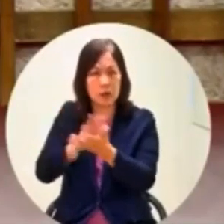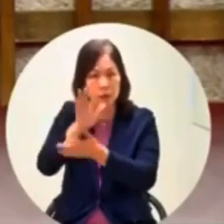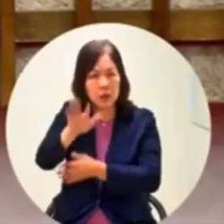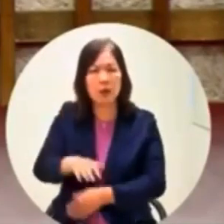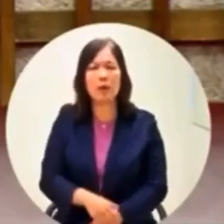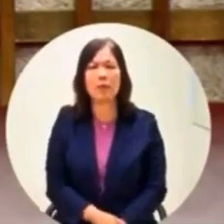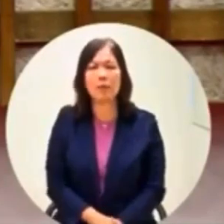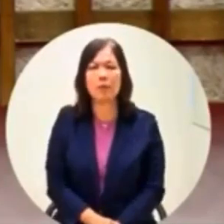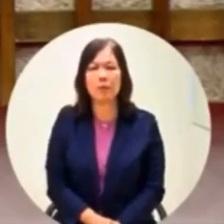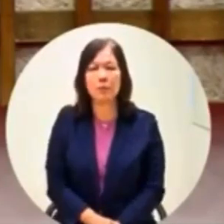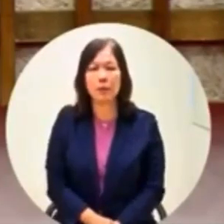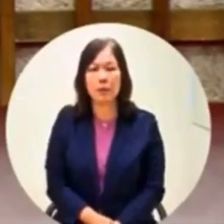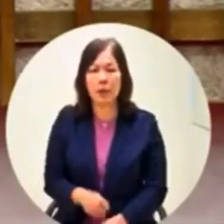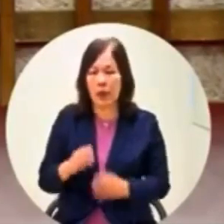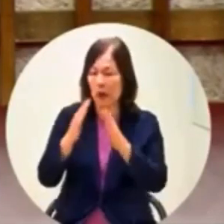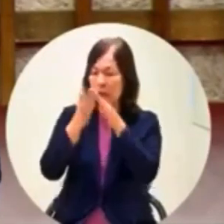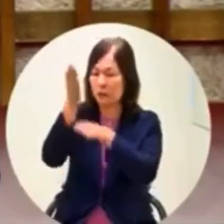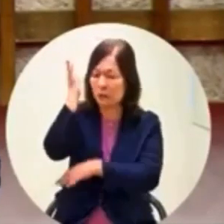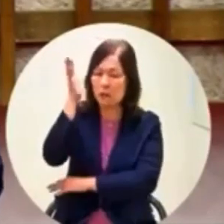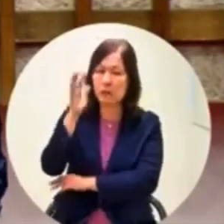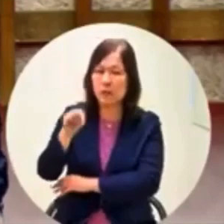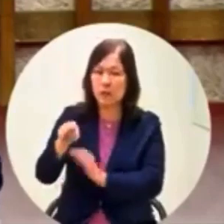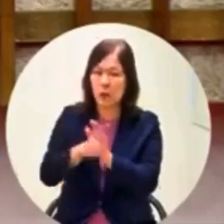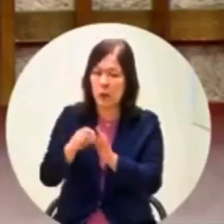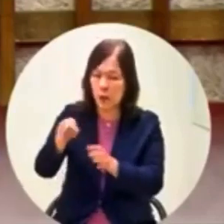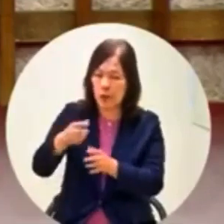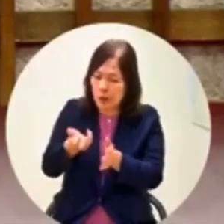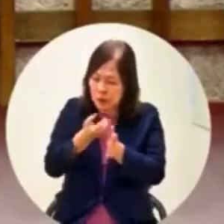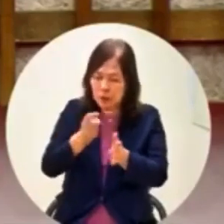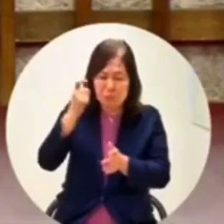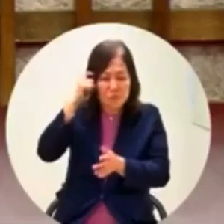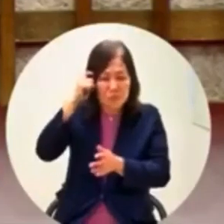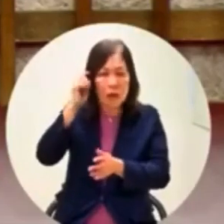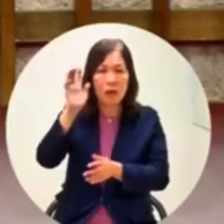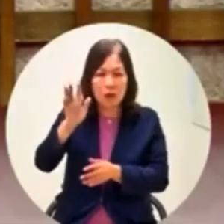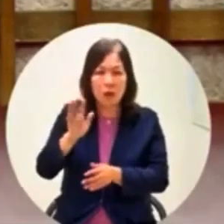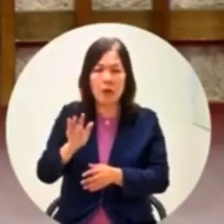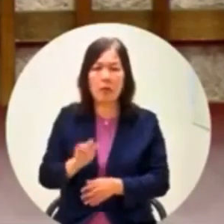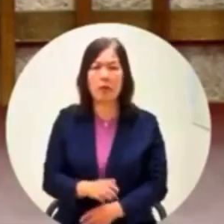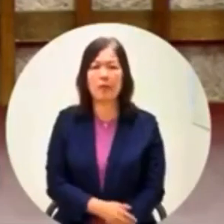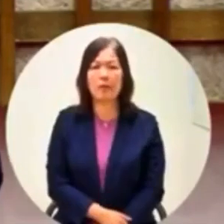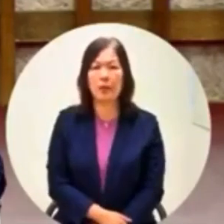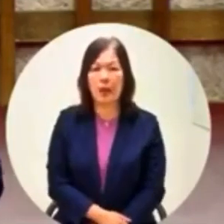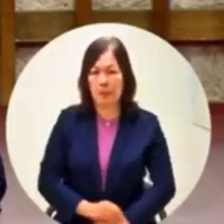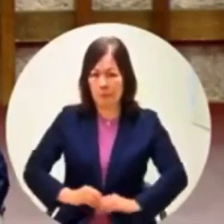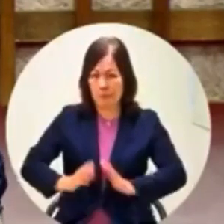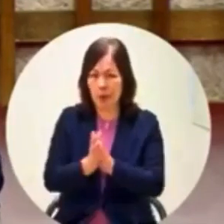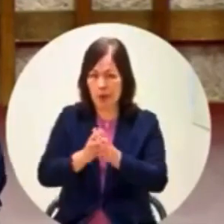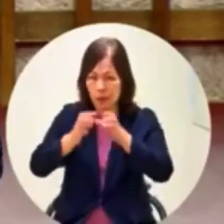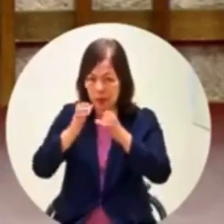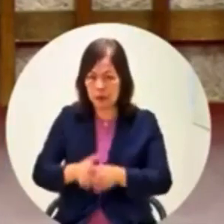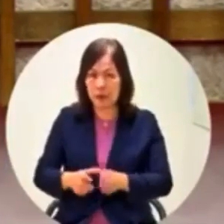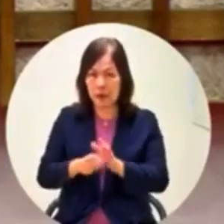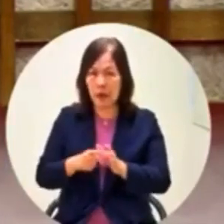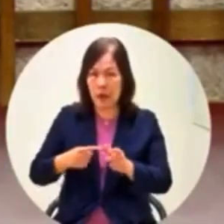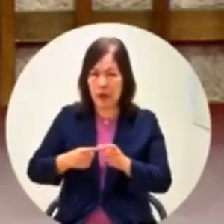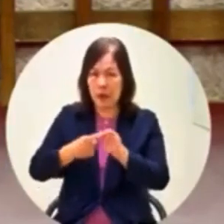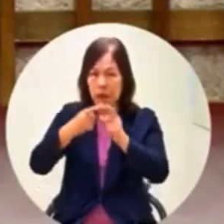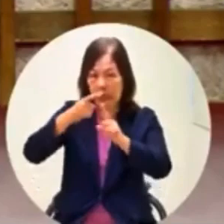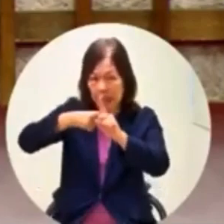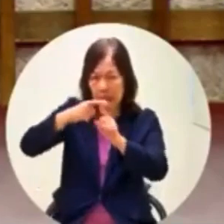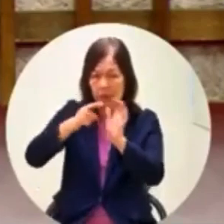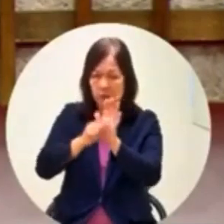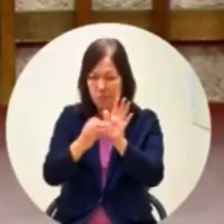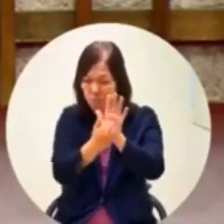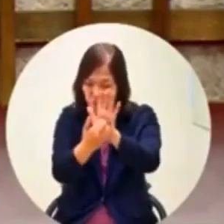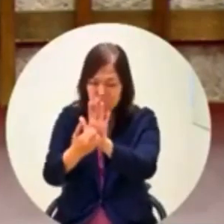看到市府这个未雨绸缪的一个前瞻，马上设置为一级防护的一